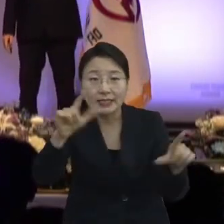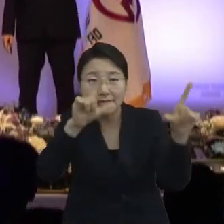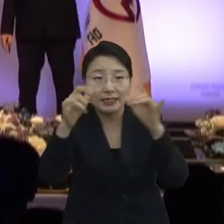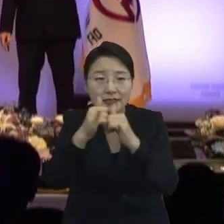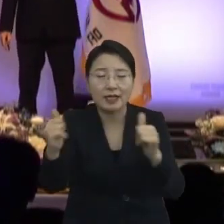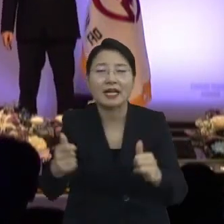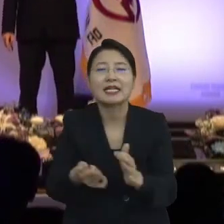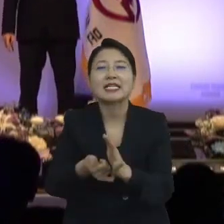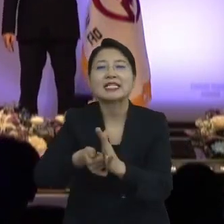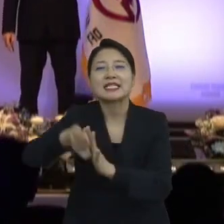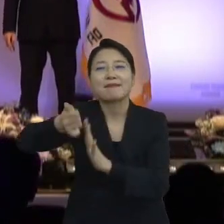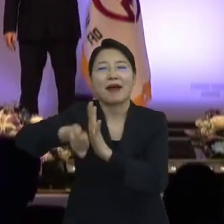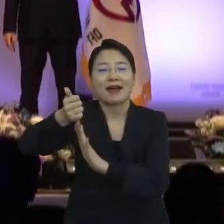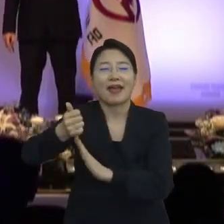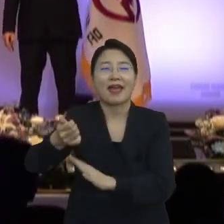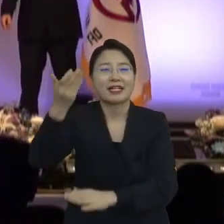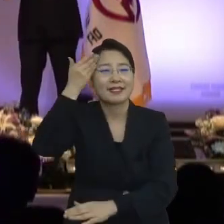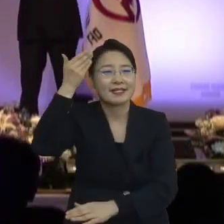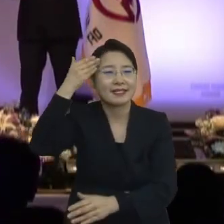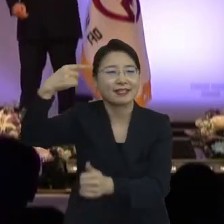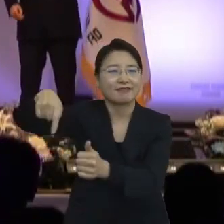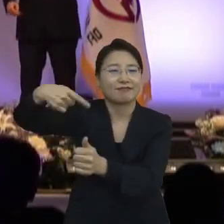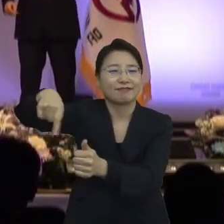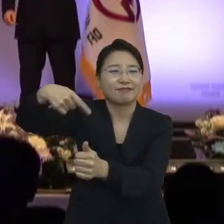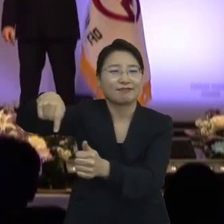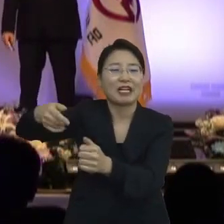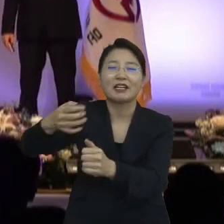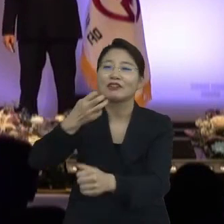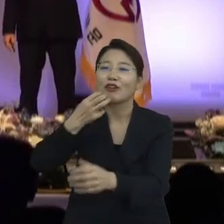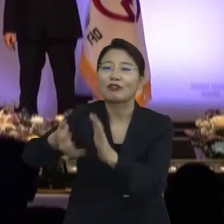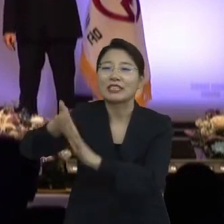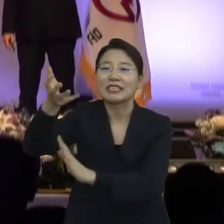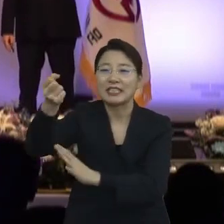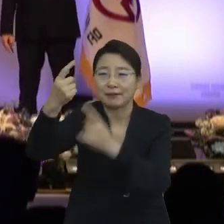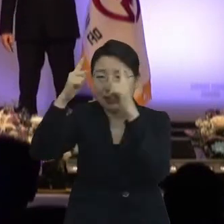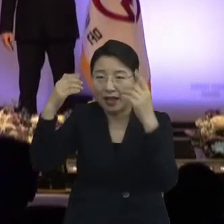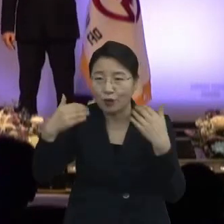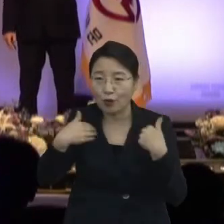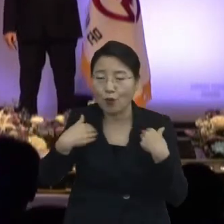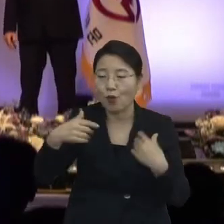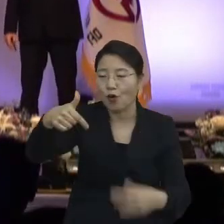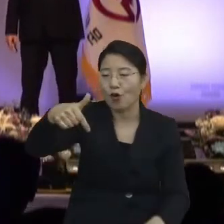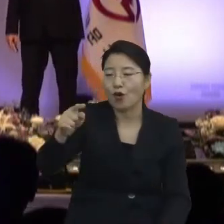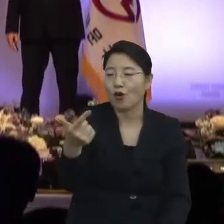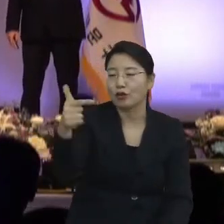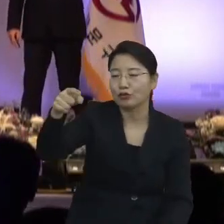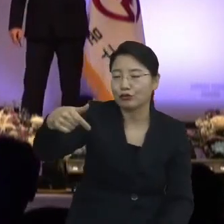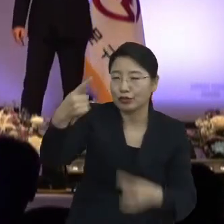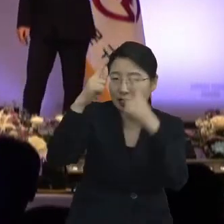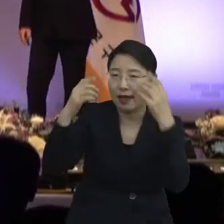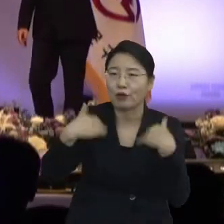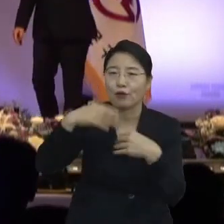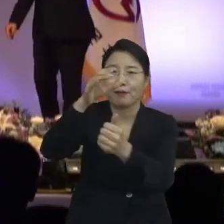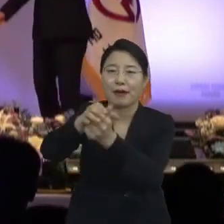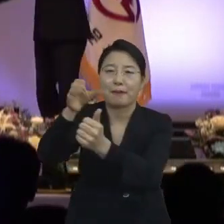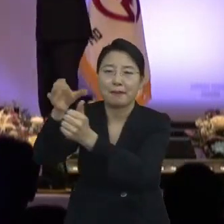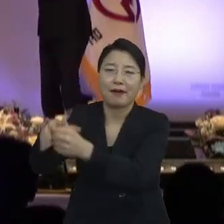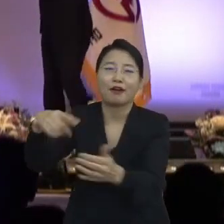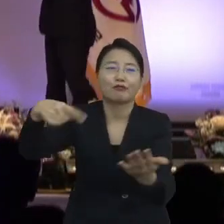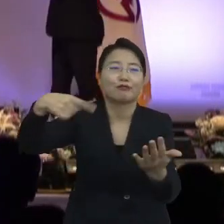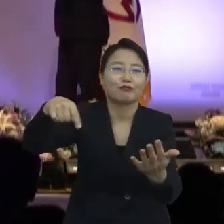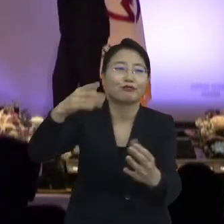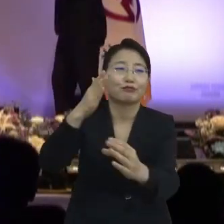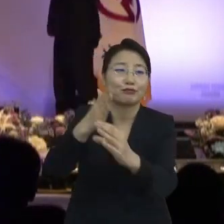희망의 인문학이라는 코스를 시립대와 건국대 두 군데 위탁교육을 시켜서 하고 있는데요. 요